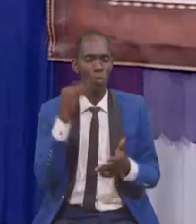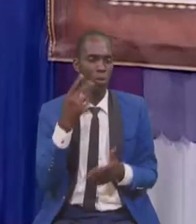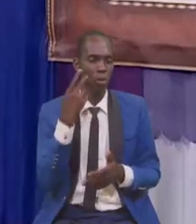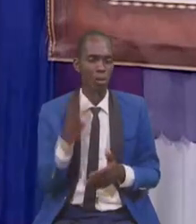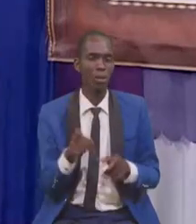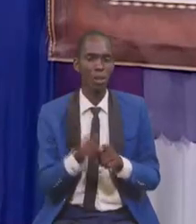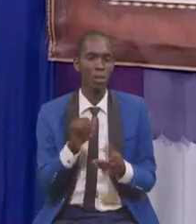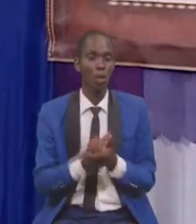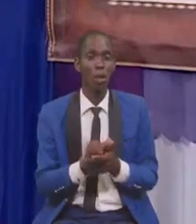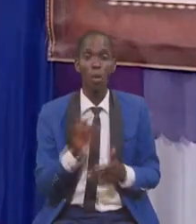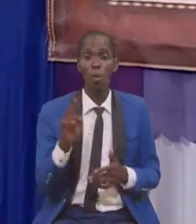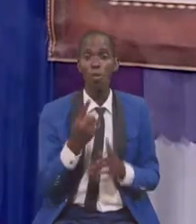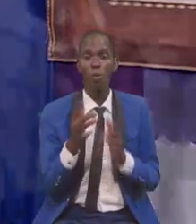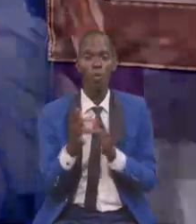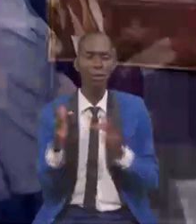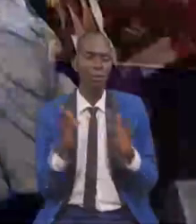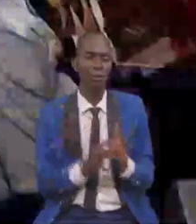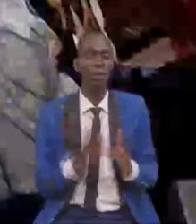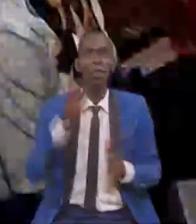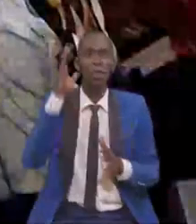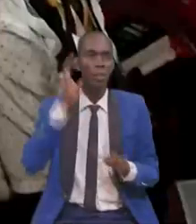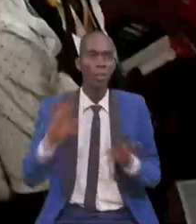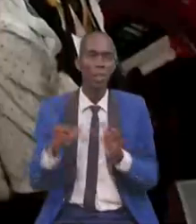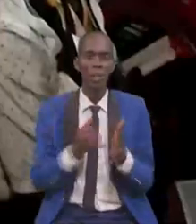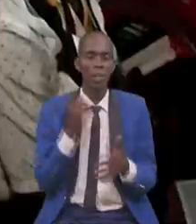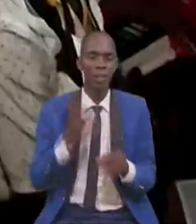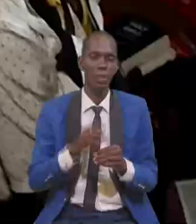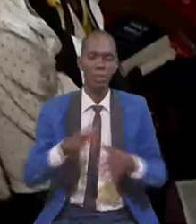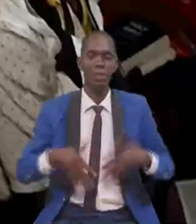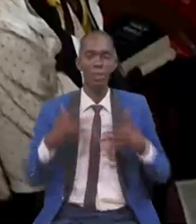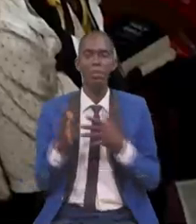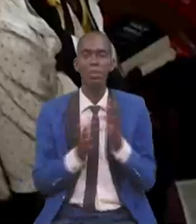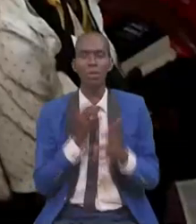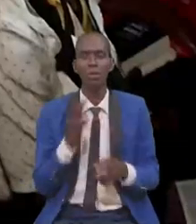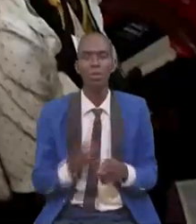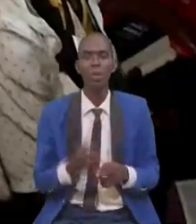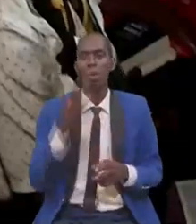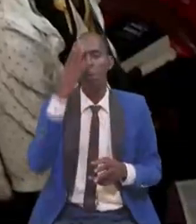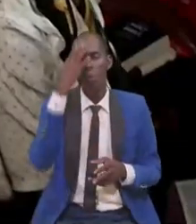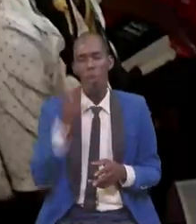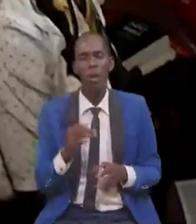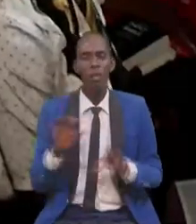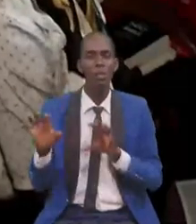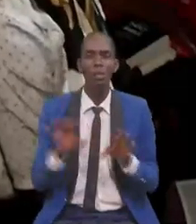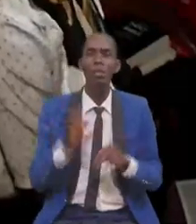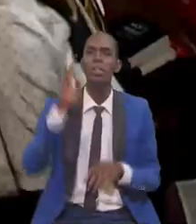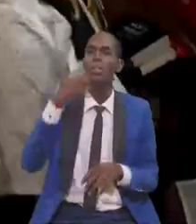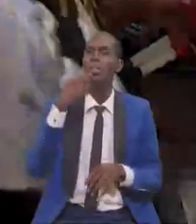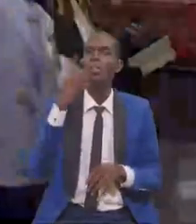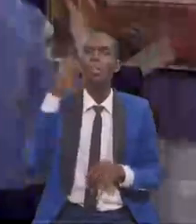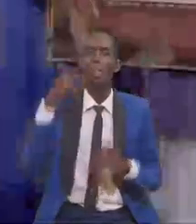de cette manière? Seul Jésus peut le faire. Il le fera dans votre vie. Pourquoi disait-il qu'il fait